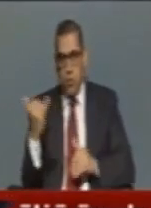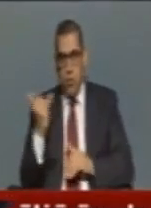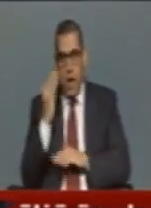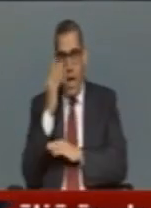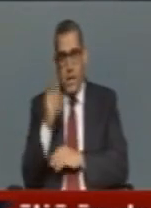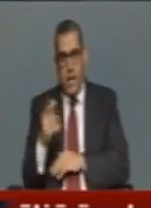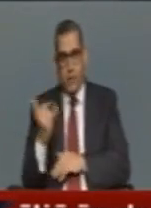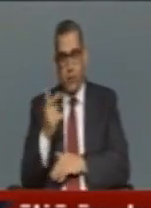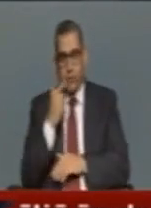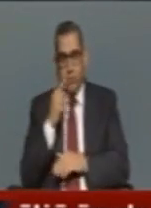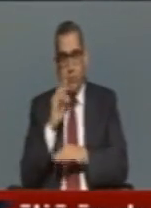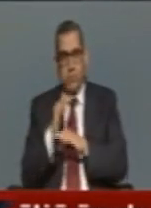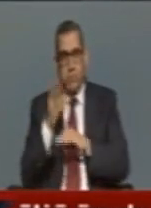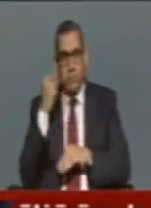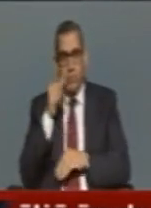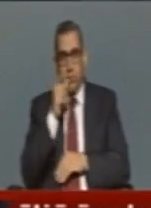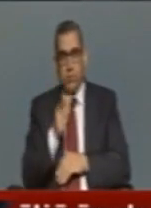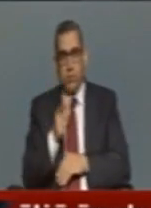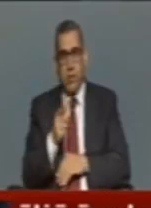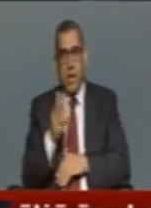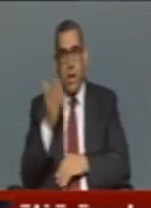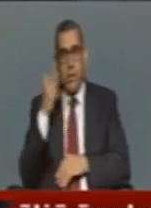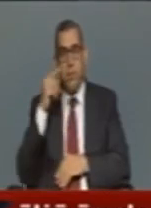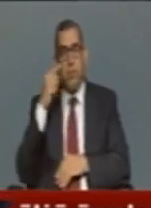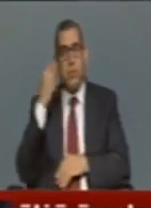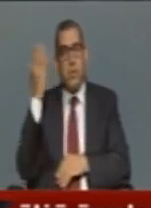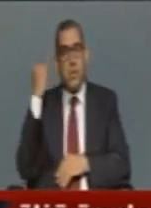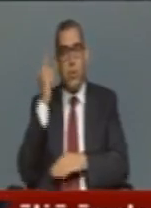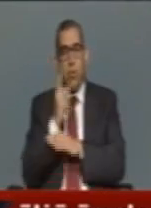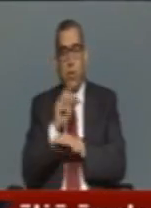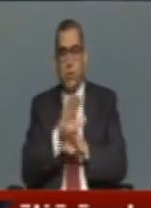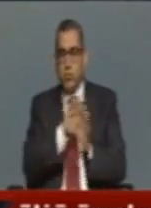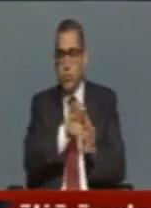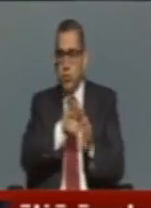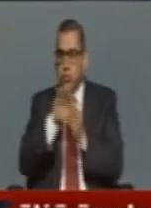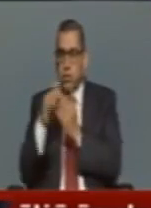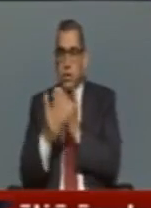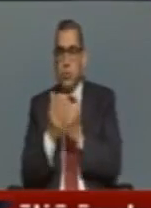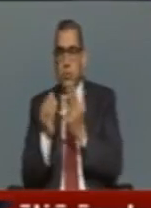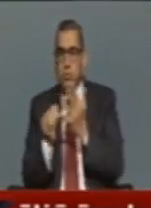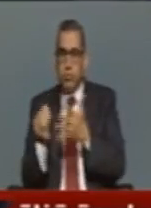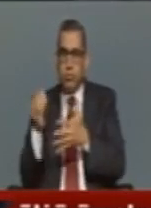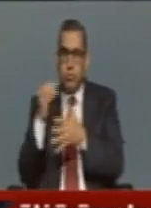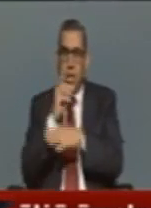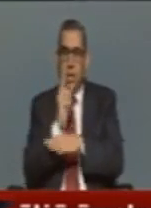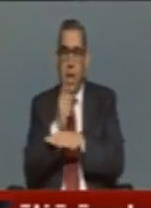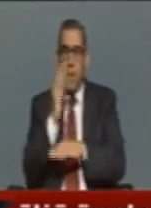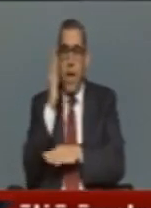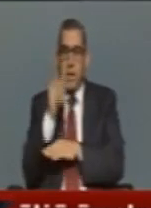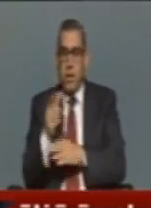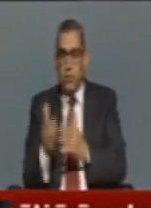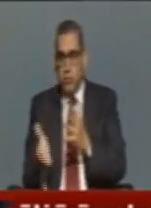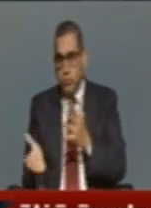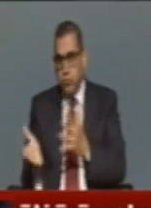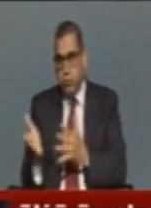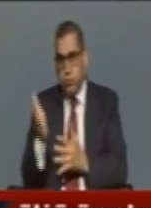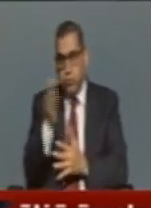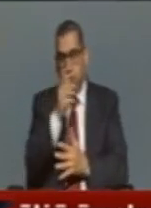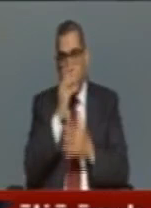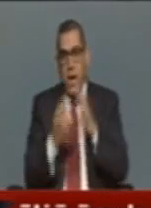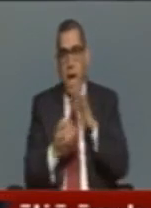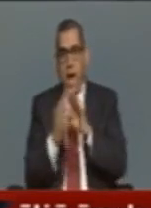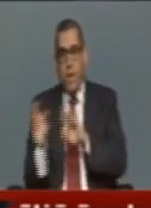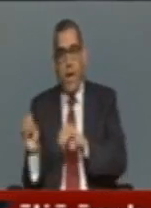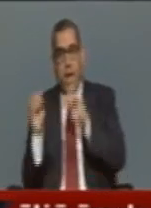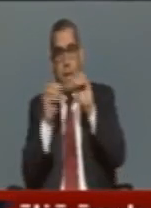ويطمن، بس ده خلاص هو قطع شوط كبير قوي في مرحلة التعليم الأساسي وجاله بعد كده في الجامعة، لكن